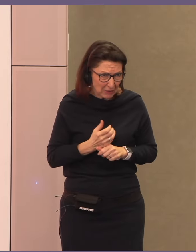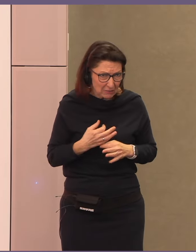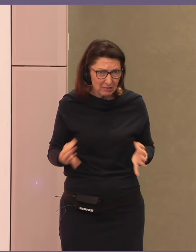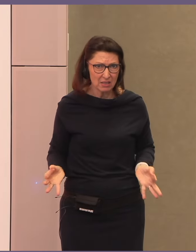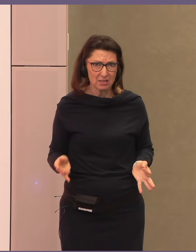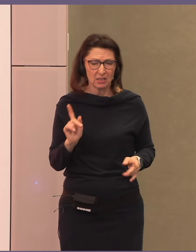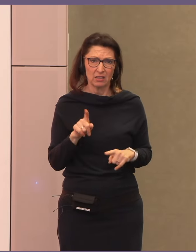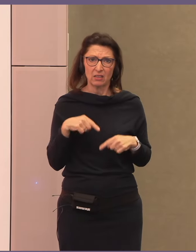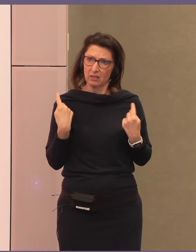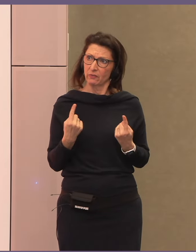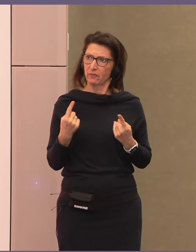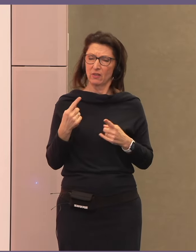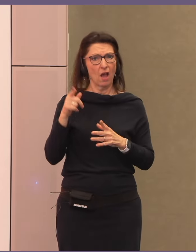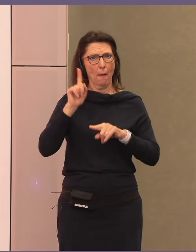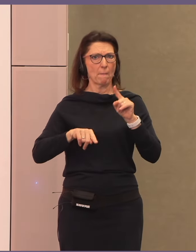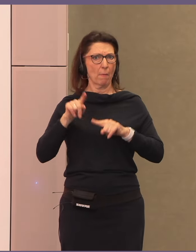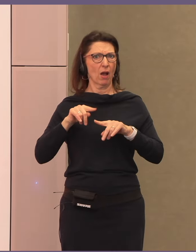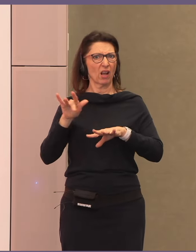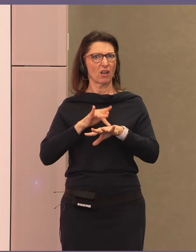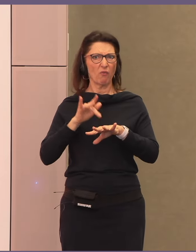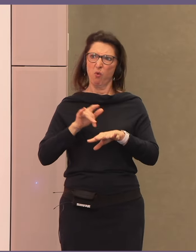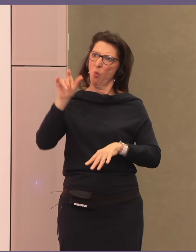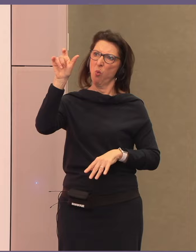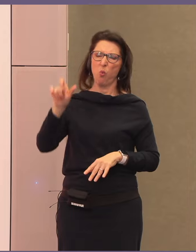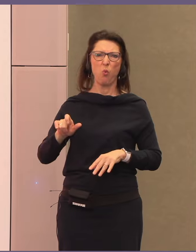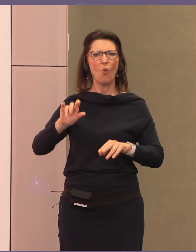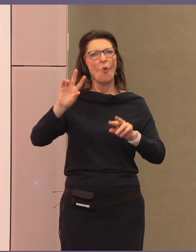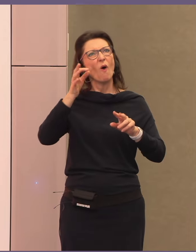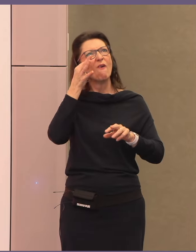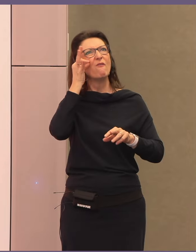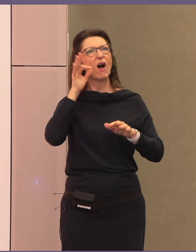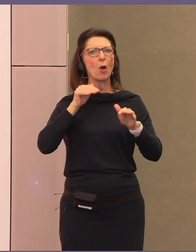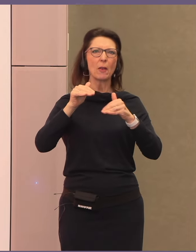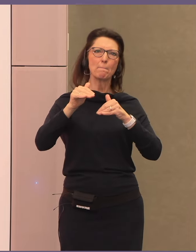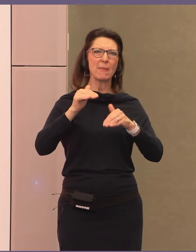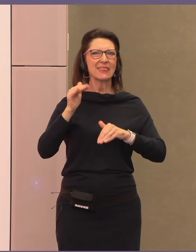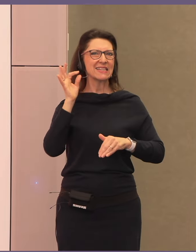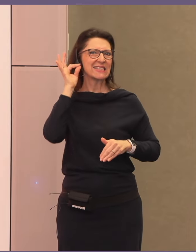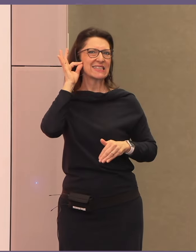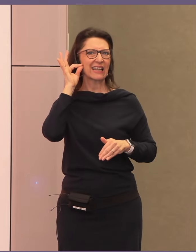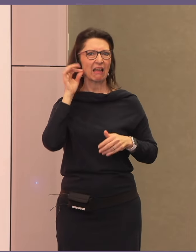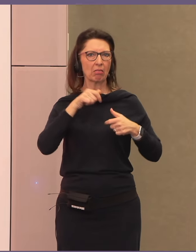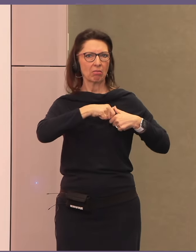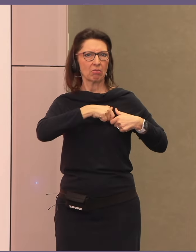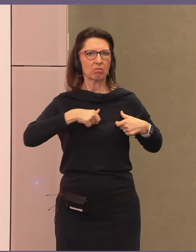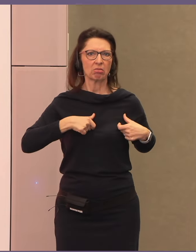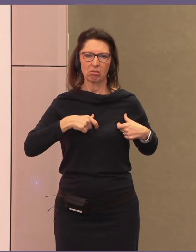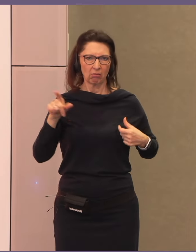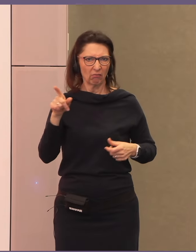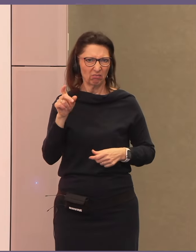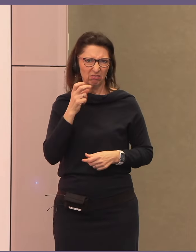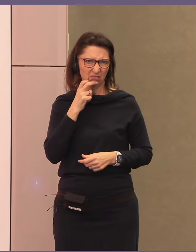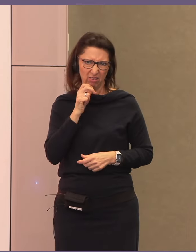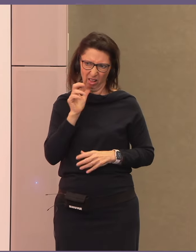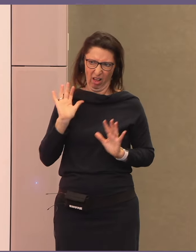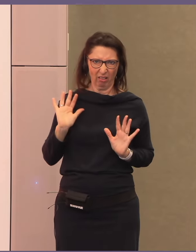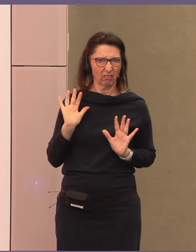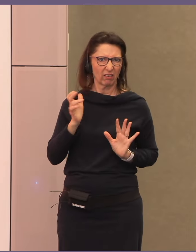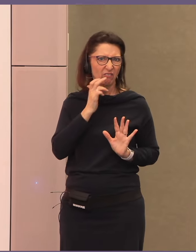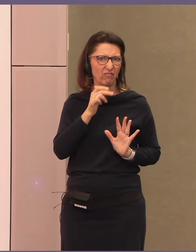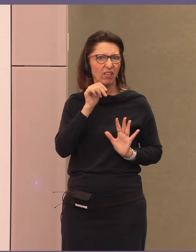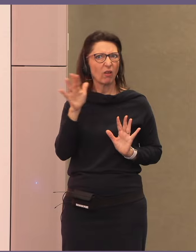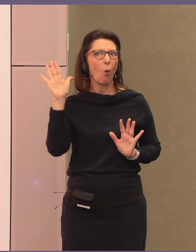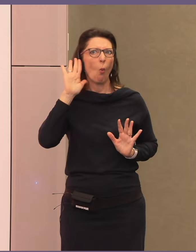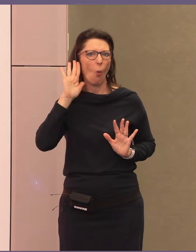Eindruck wirklich tatsächlich oft gewinnen, dass sie gar nicht gerne diesen Titel Frauenministerin politisch gerne trägt, dass sie gar nicht damit konfrontiert werden will,